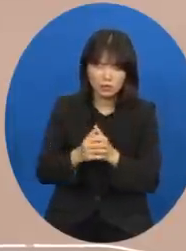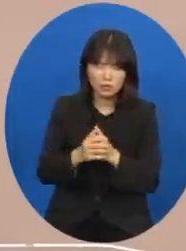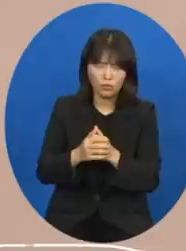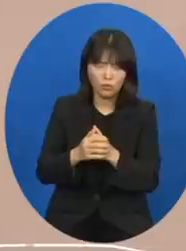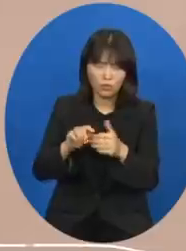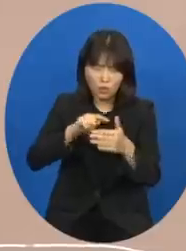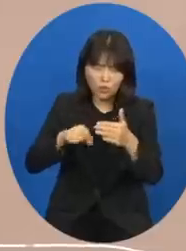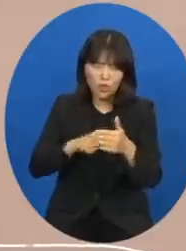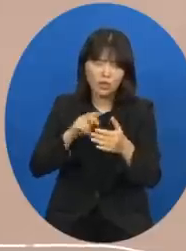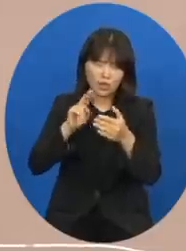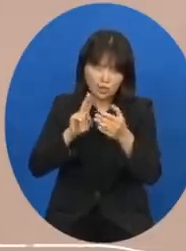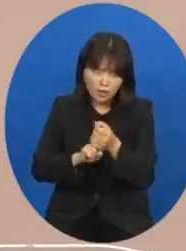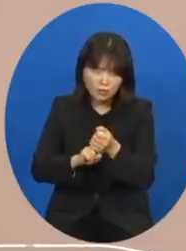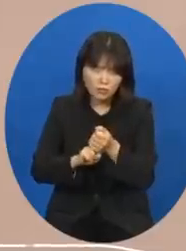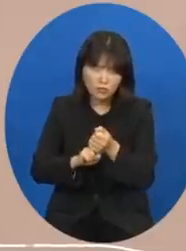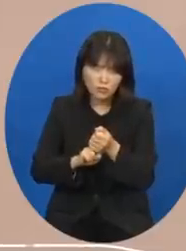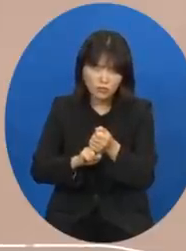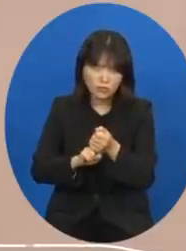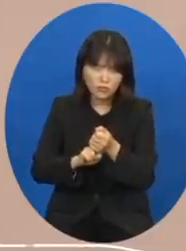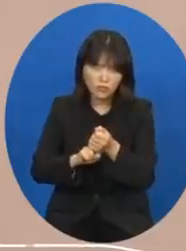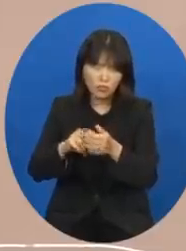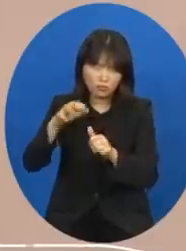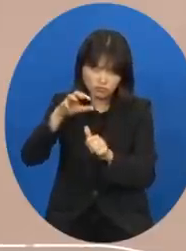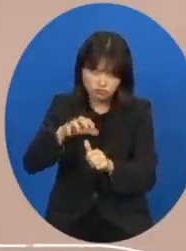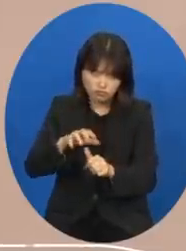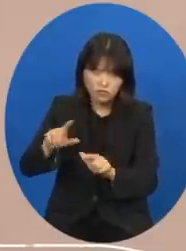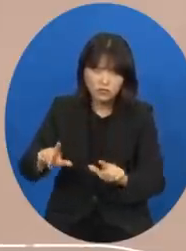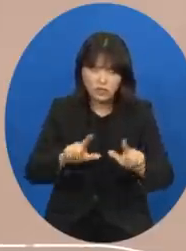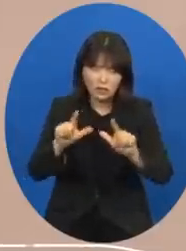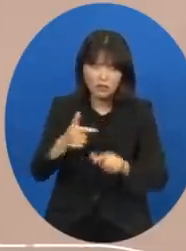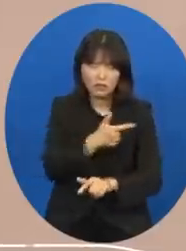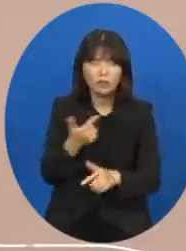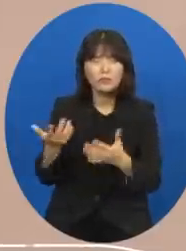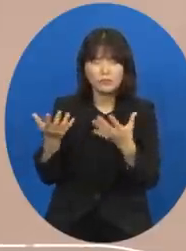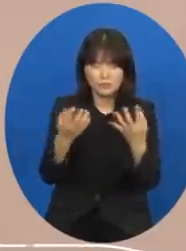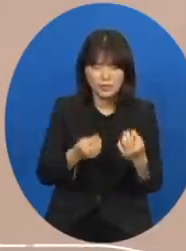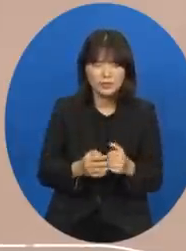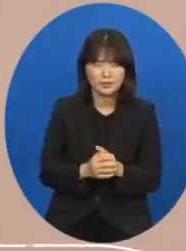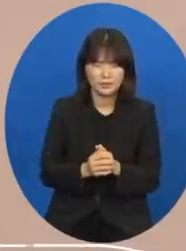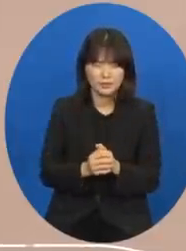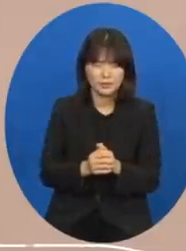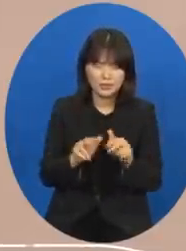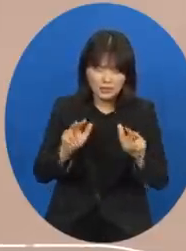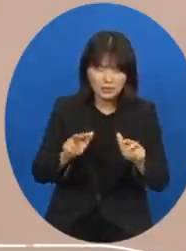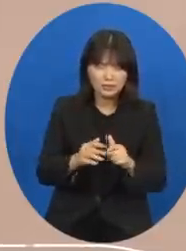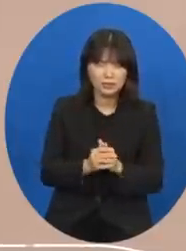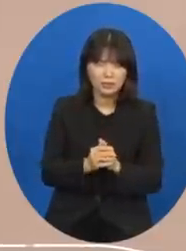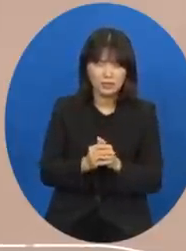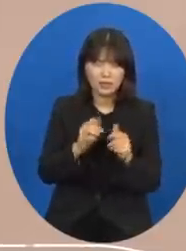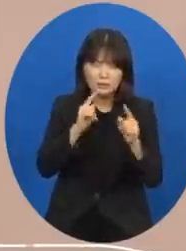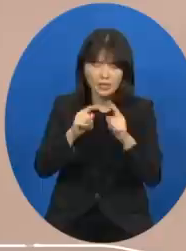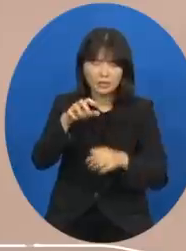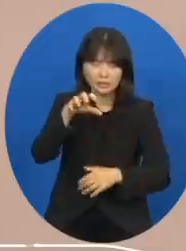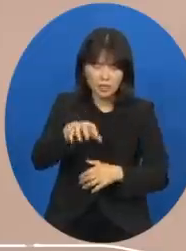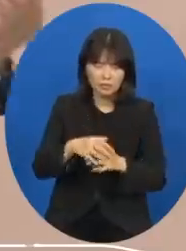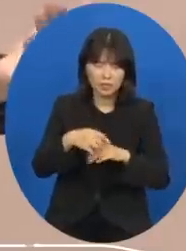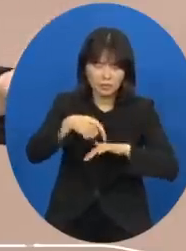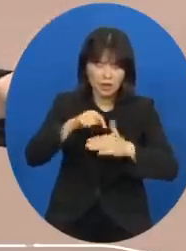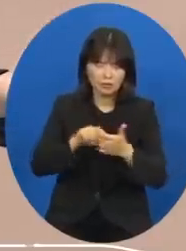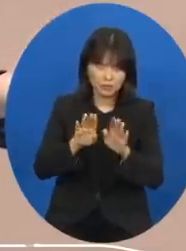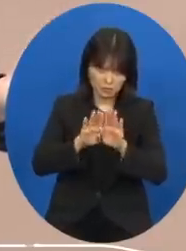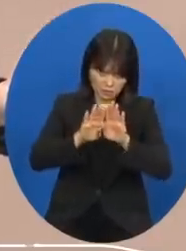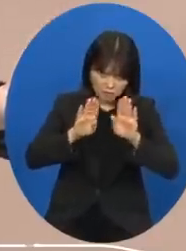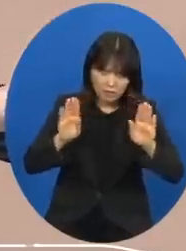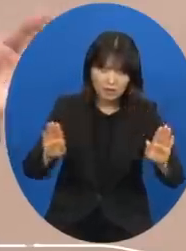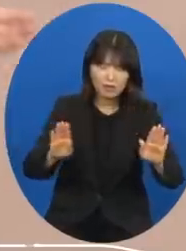감추고 숨기고 누르고 살았던 건 너무 많습니다. 이제는 말씀 앞에 마음을 활짝